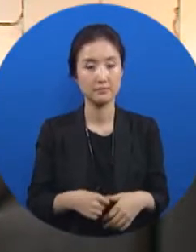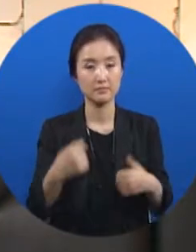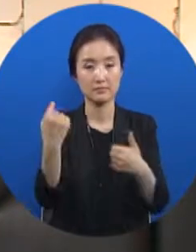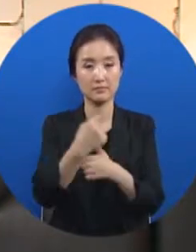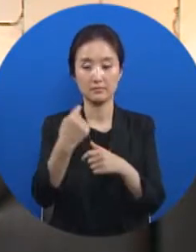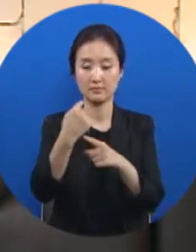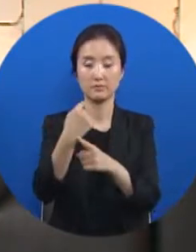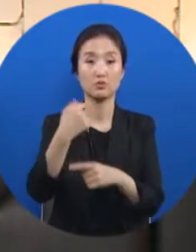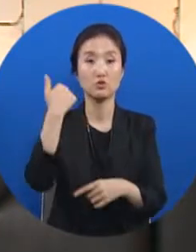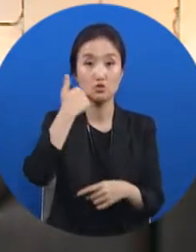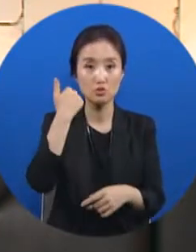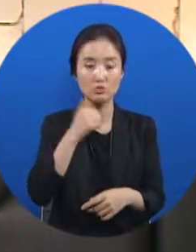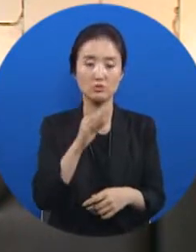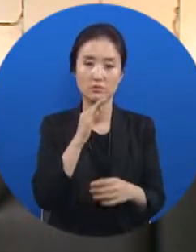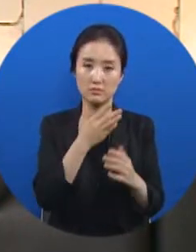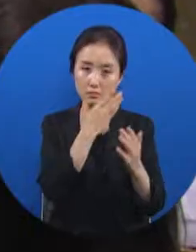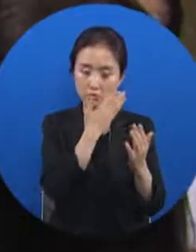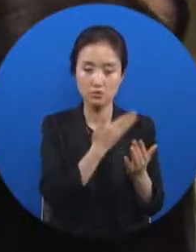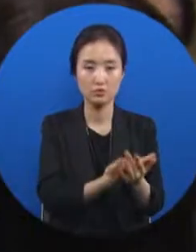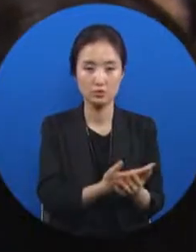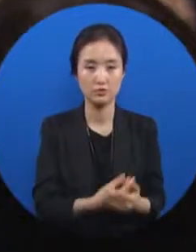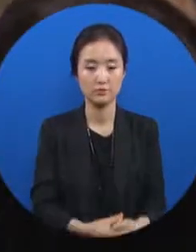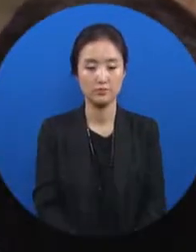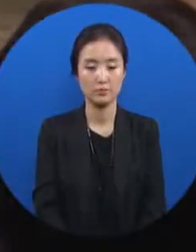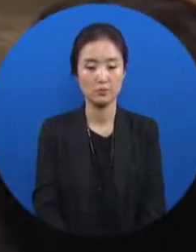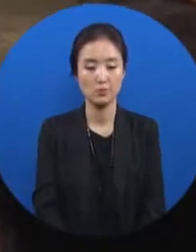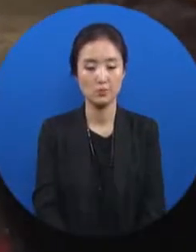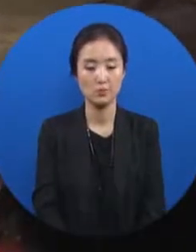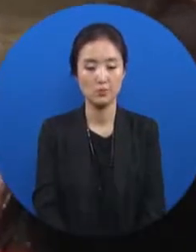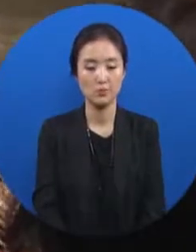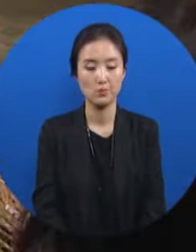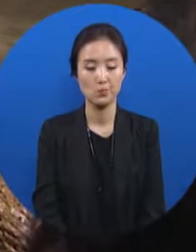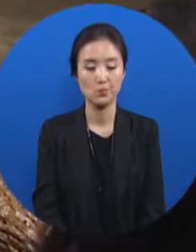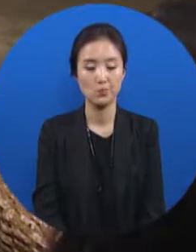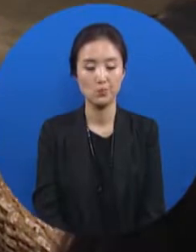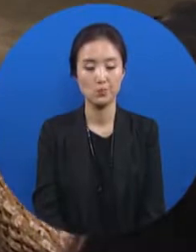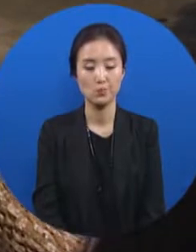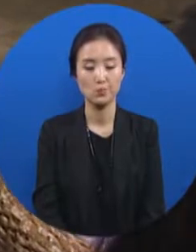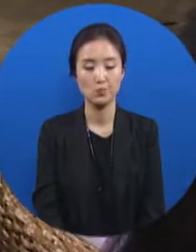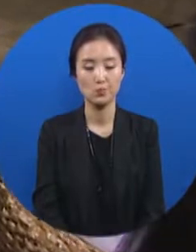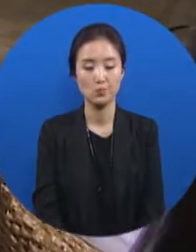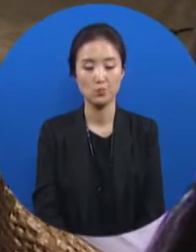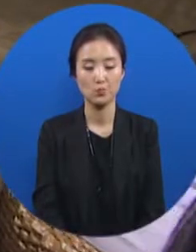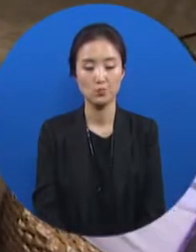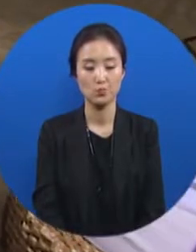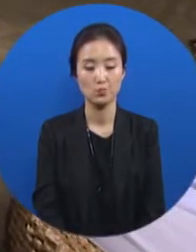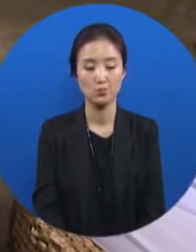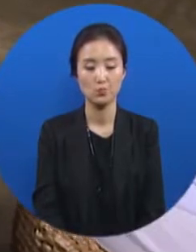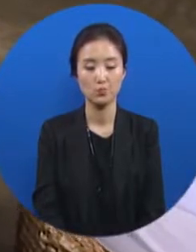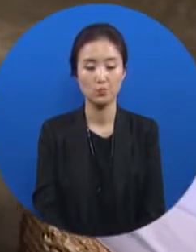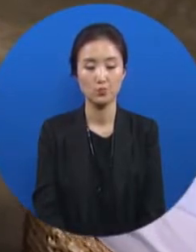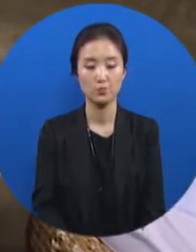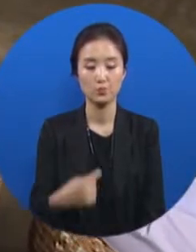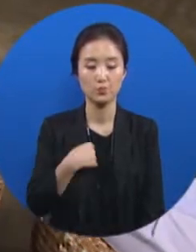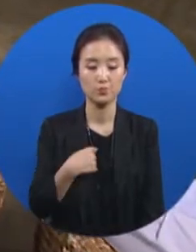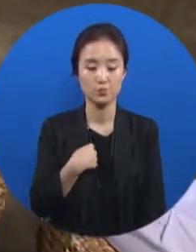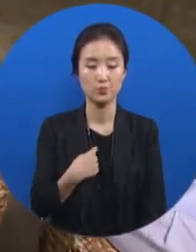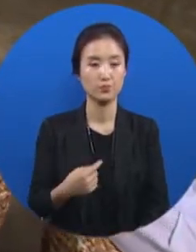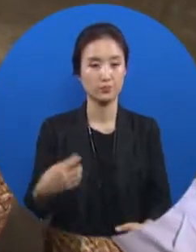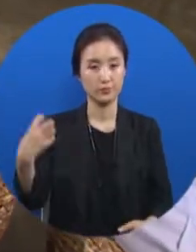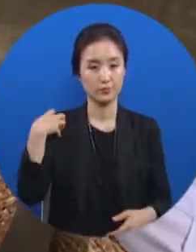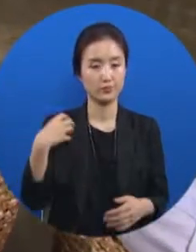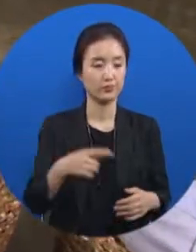굉장히 소중하더라고. 저는 어차피 창업을 해서 제가 또 이끌어가야 될 가족들이 굉장히 많지